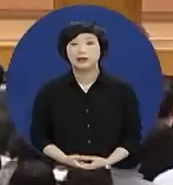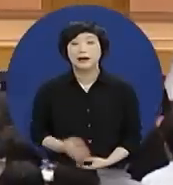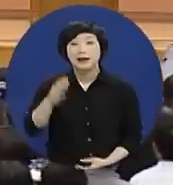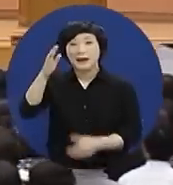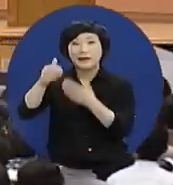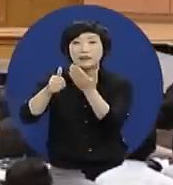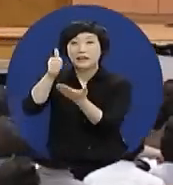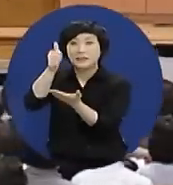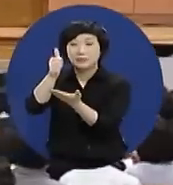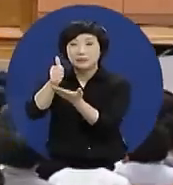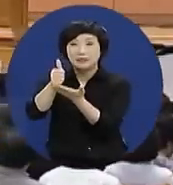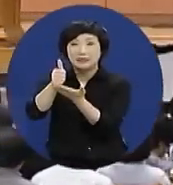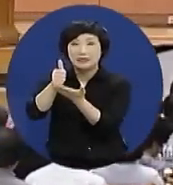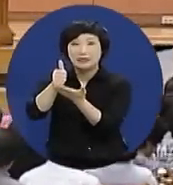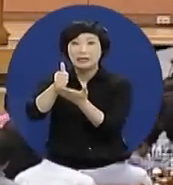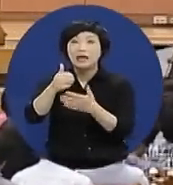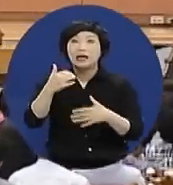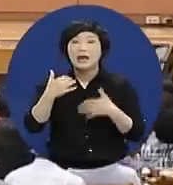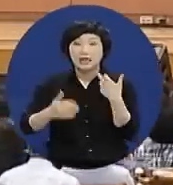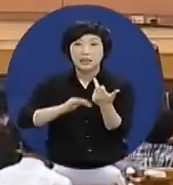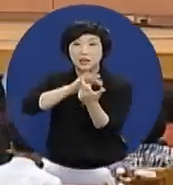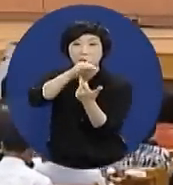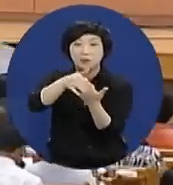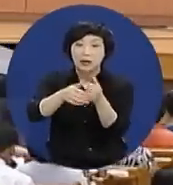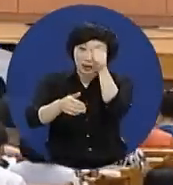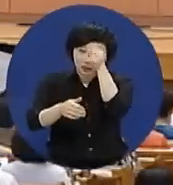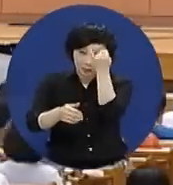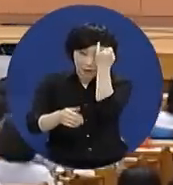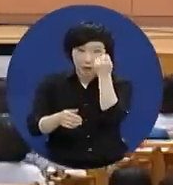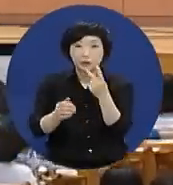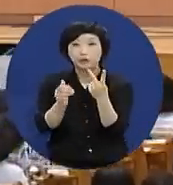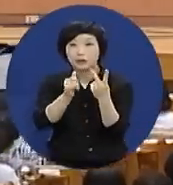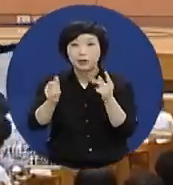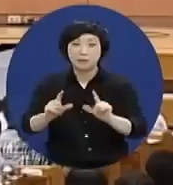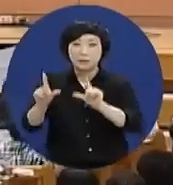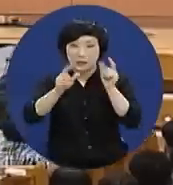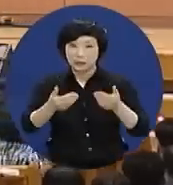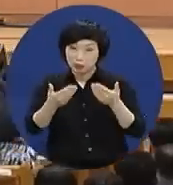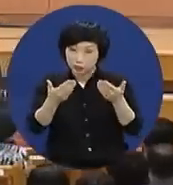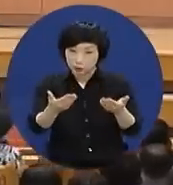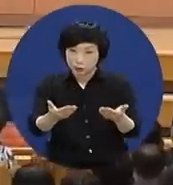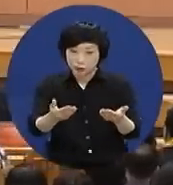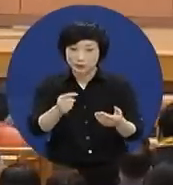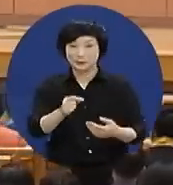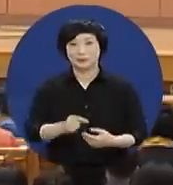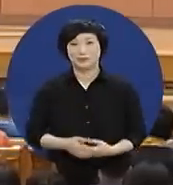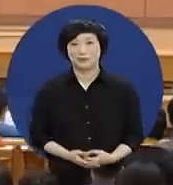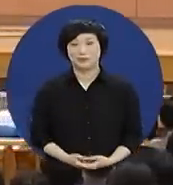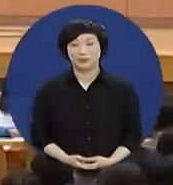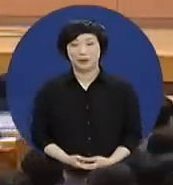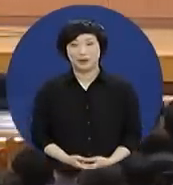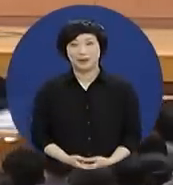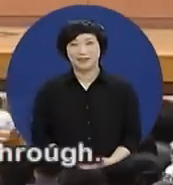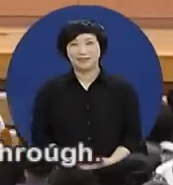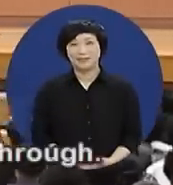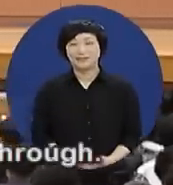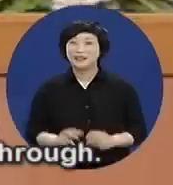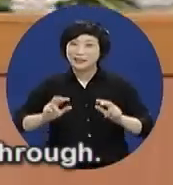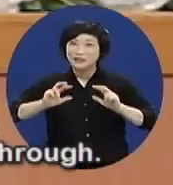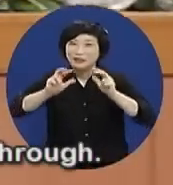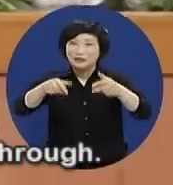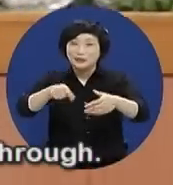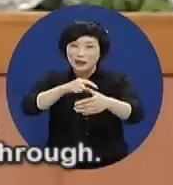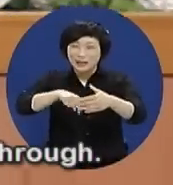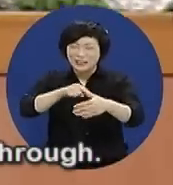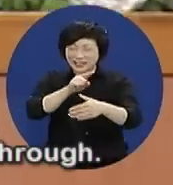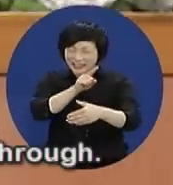なさい神様はエデンという園にアダムとエヴァを置かれました地球増で